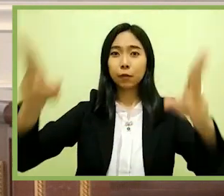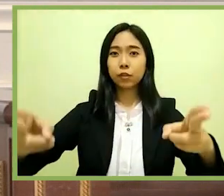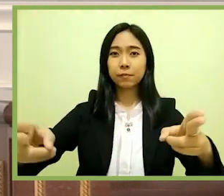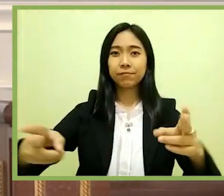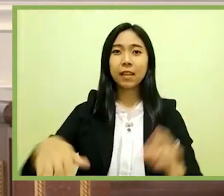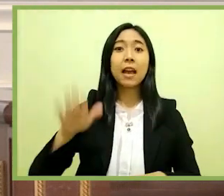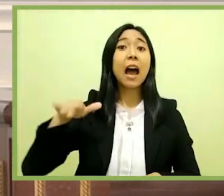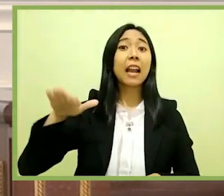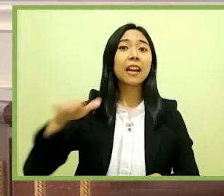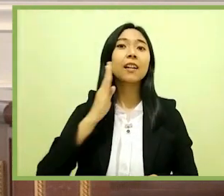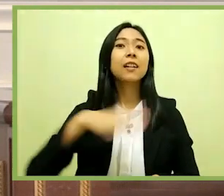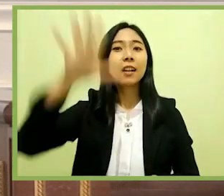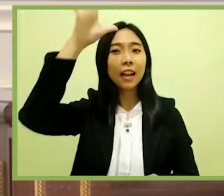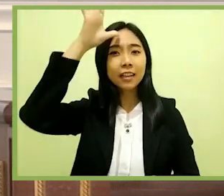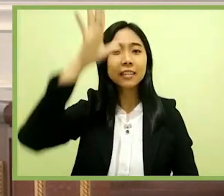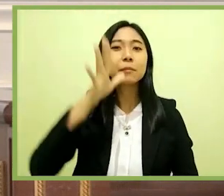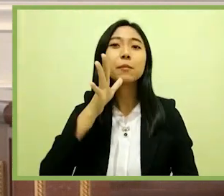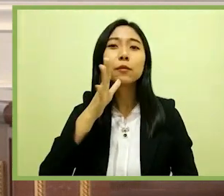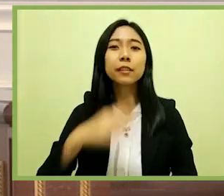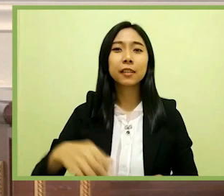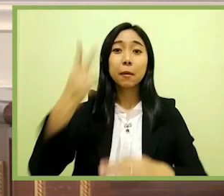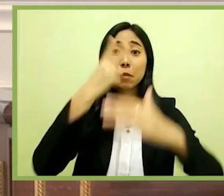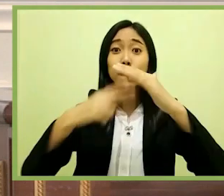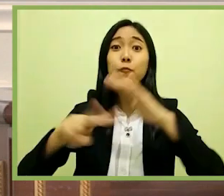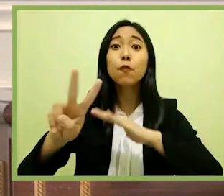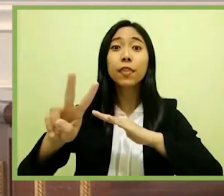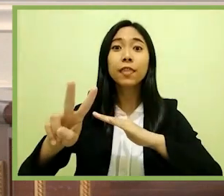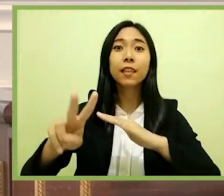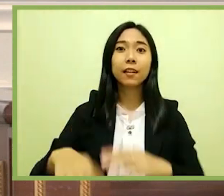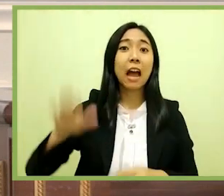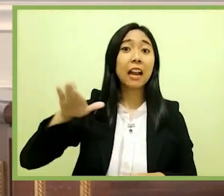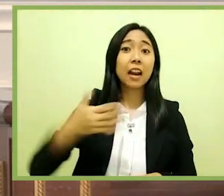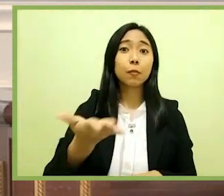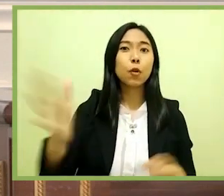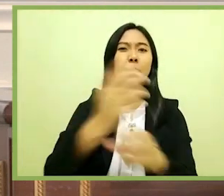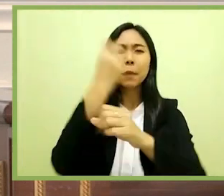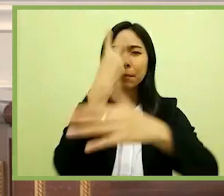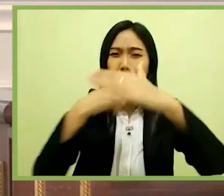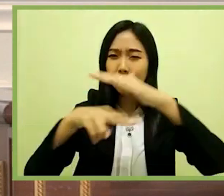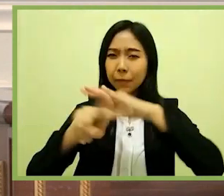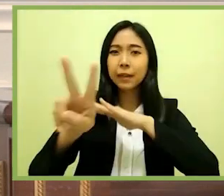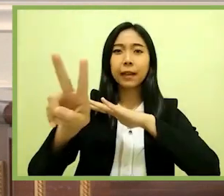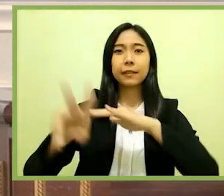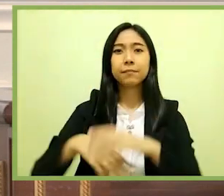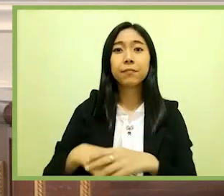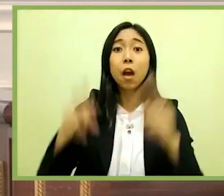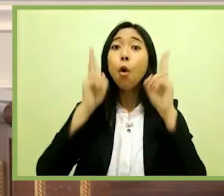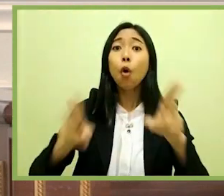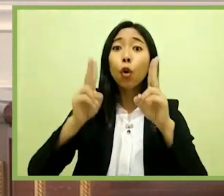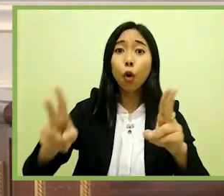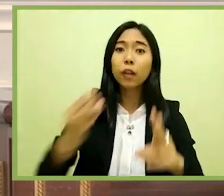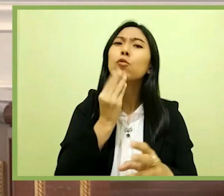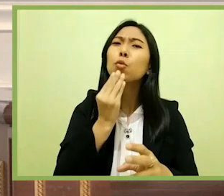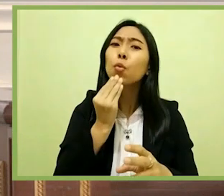anak-anakmu laki-laki dan perempuan akan bernubuat, dan teruna-terunamu akan mendapat penglihatan-penglihatan, dan orang-orangmu yang tua akan